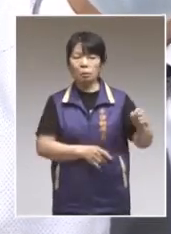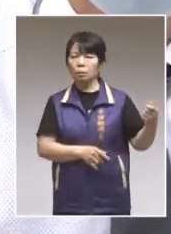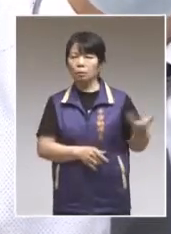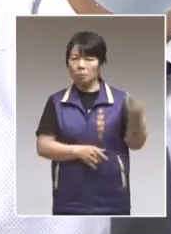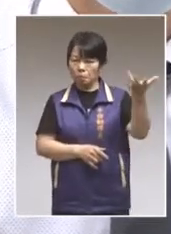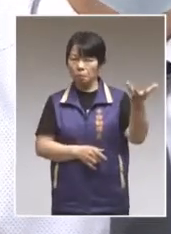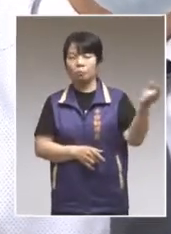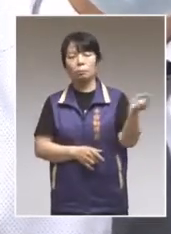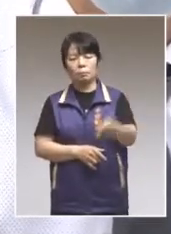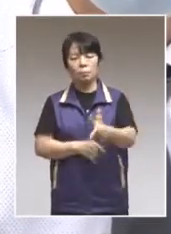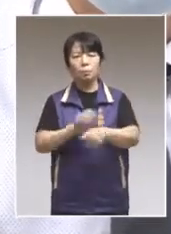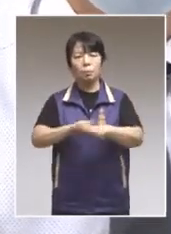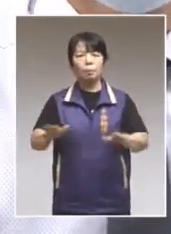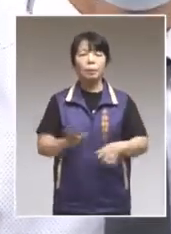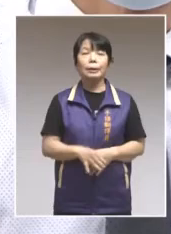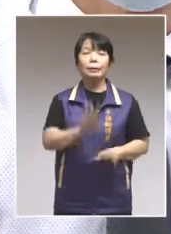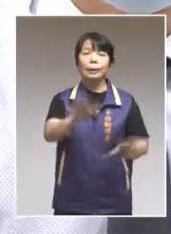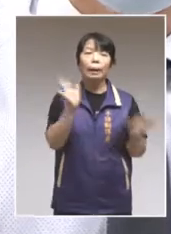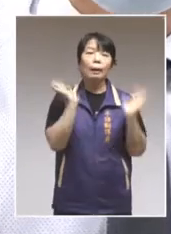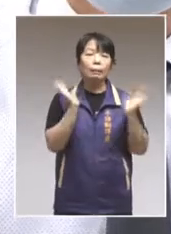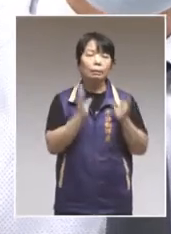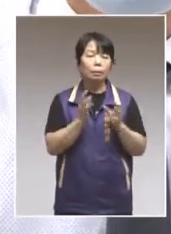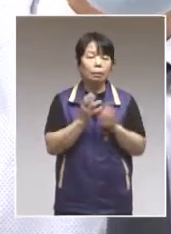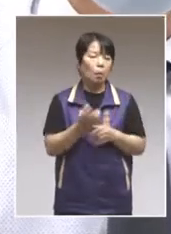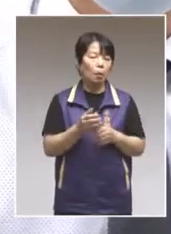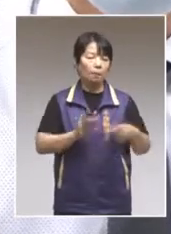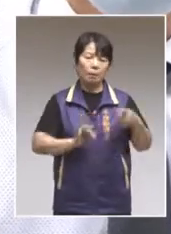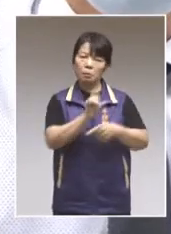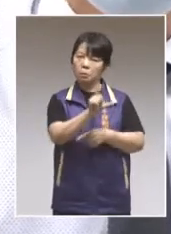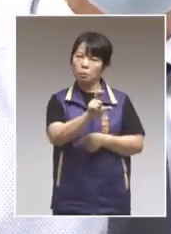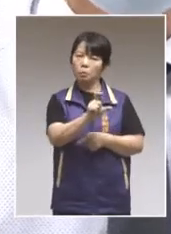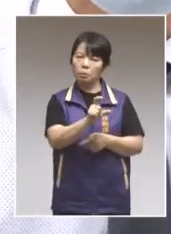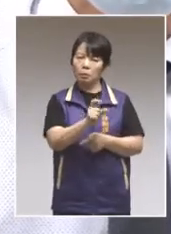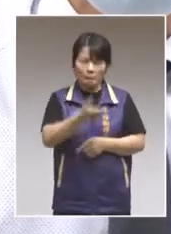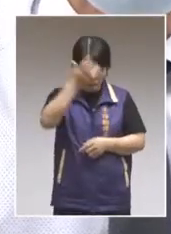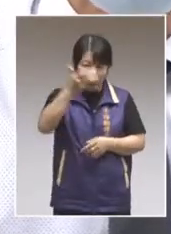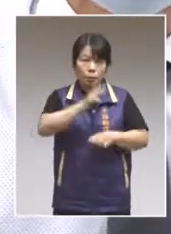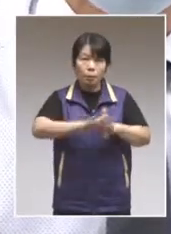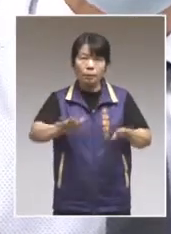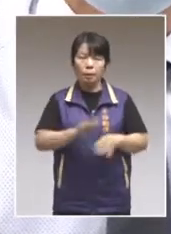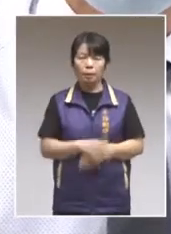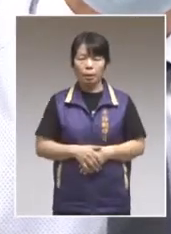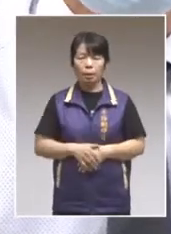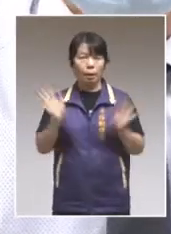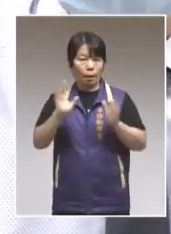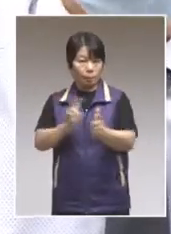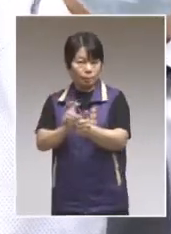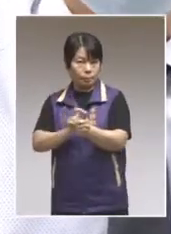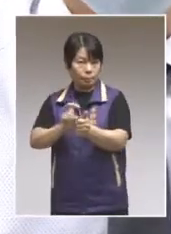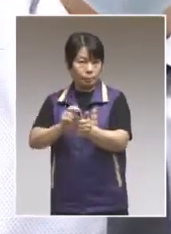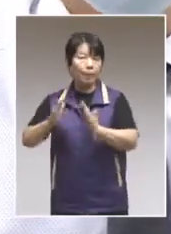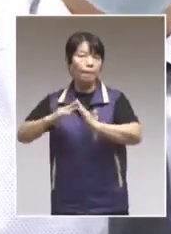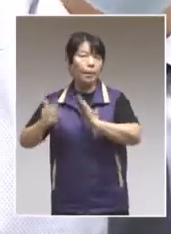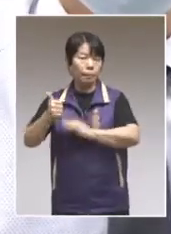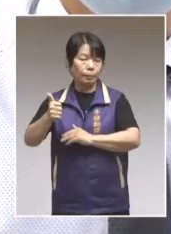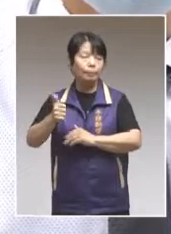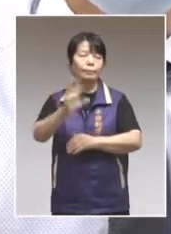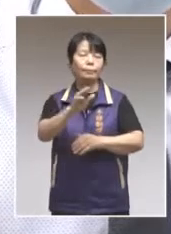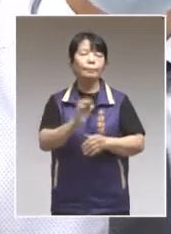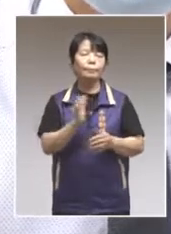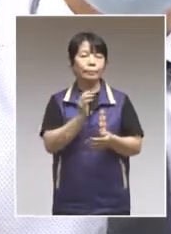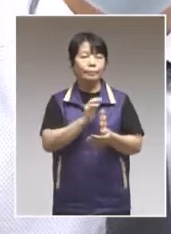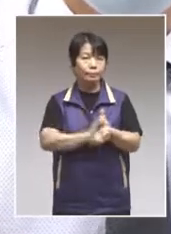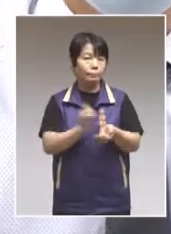六成的人会发烧。那 我想各位有照顾过孩子的家长或者是医师都一定知道